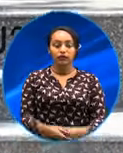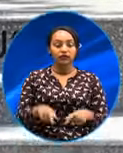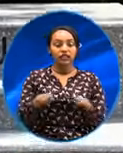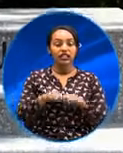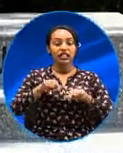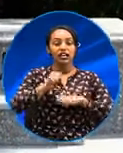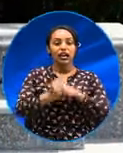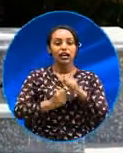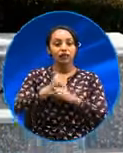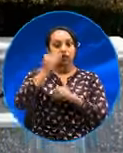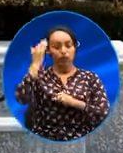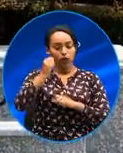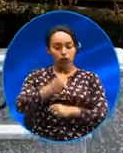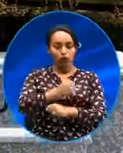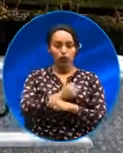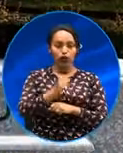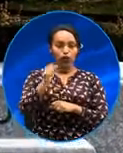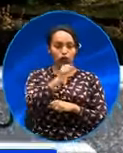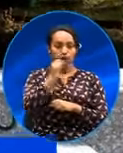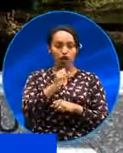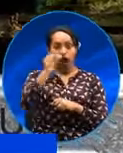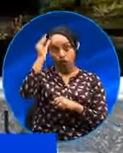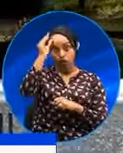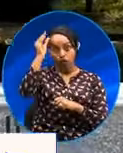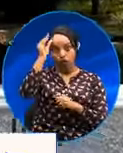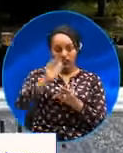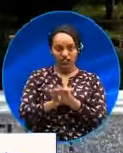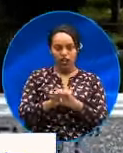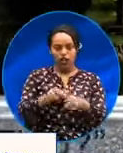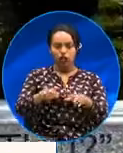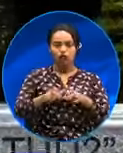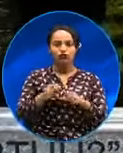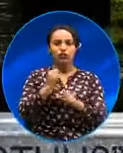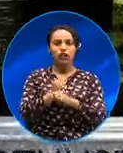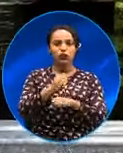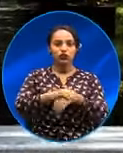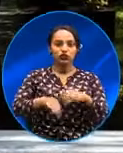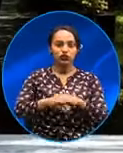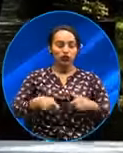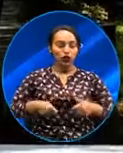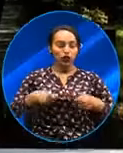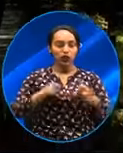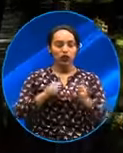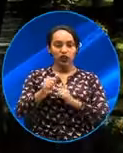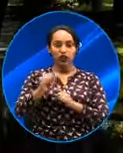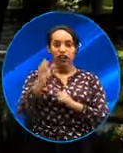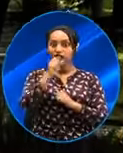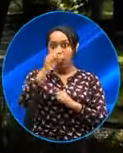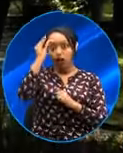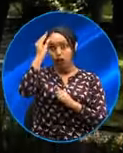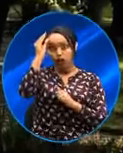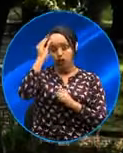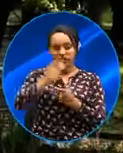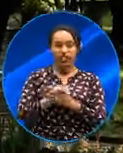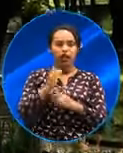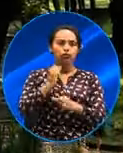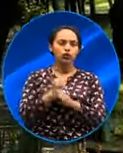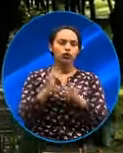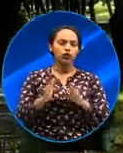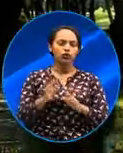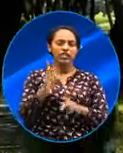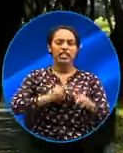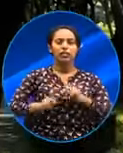ልክ የዛሬ ዓመት ነበረ ተወዳጁ ድምፃዊ ሀጫሉ ሁንዴሳ በክፉ ሰሪዎች እጅ ሕይወቱ ያለፈው። አርቲስት ሀጫሉ ሁንዴሳ